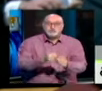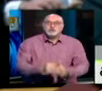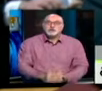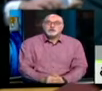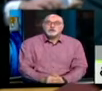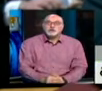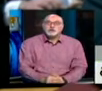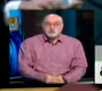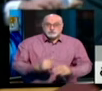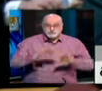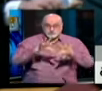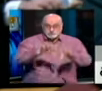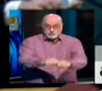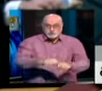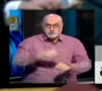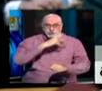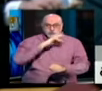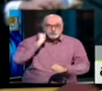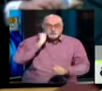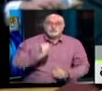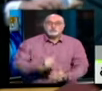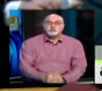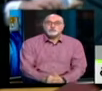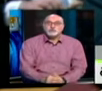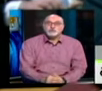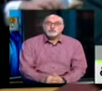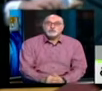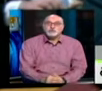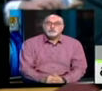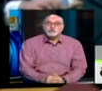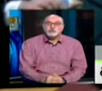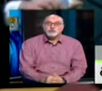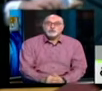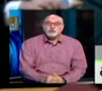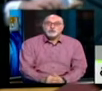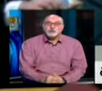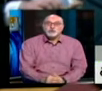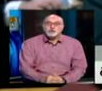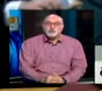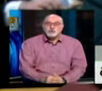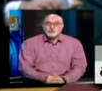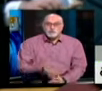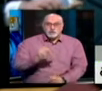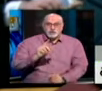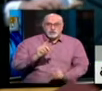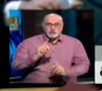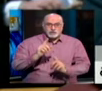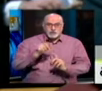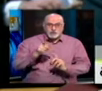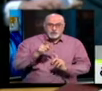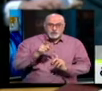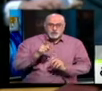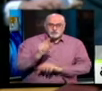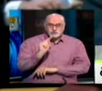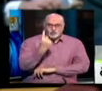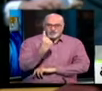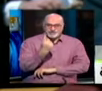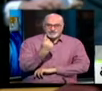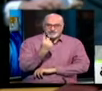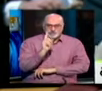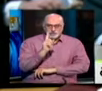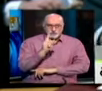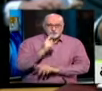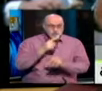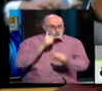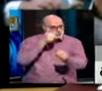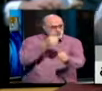والمحتل الإسرائيلي لا يجب أن يكون استثناء من هذه القاعدة.